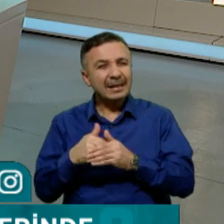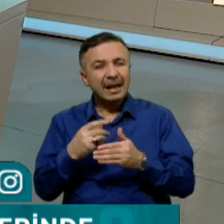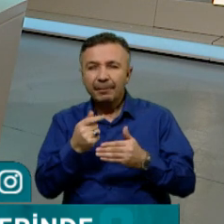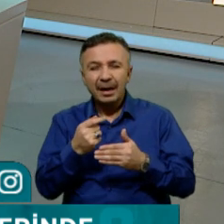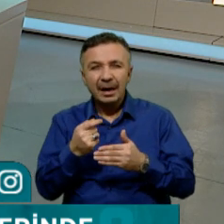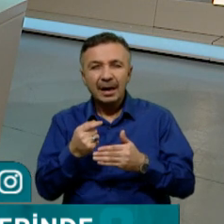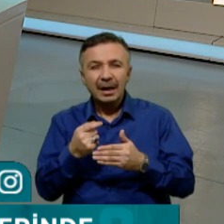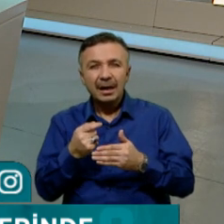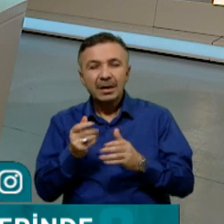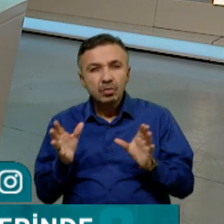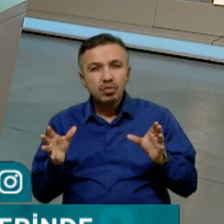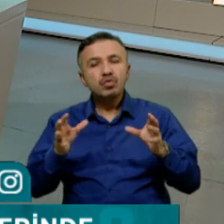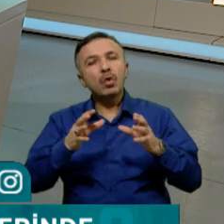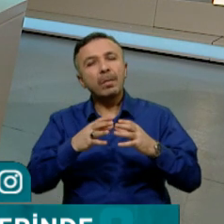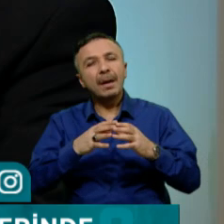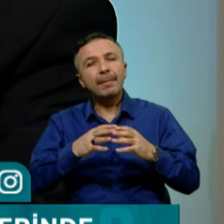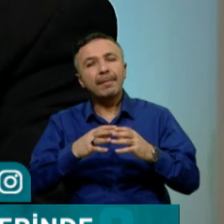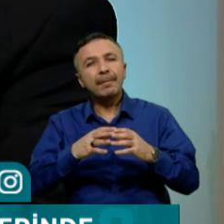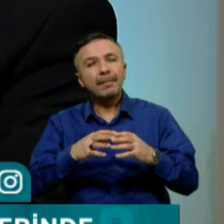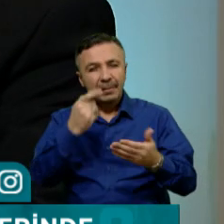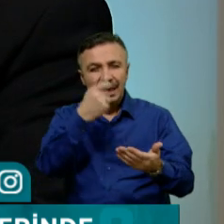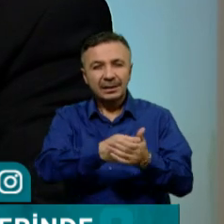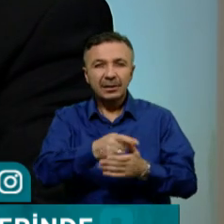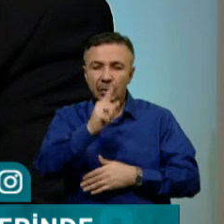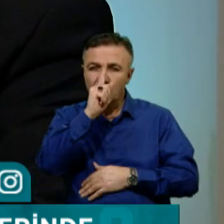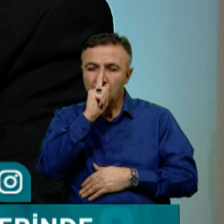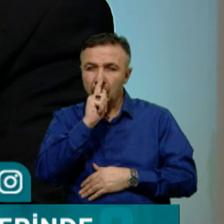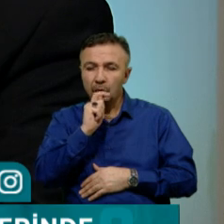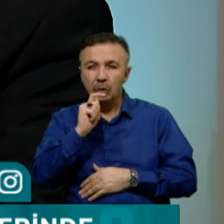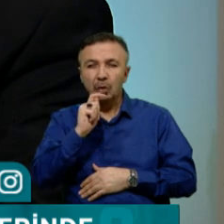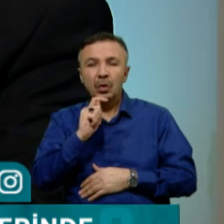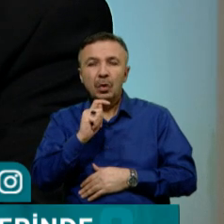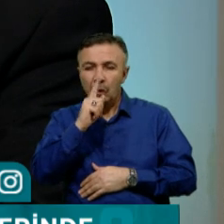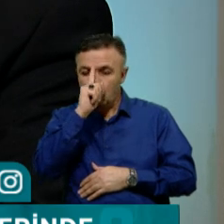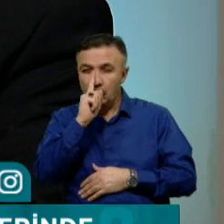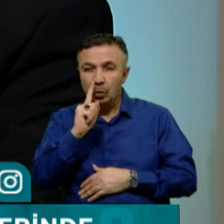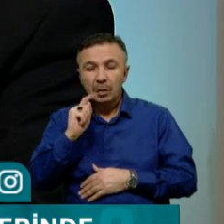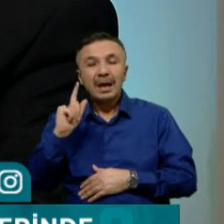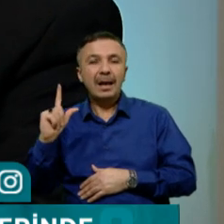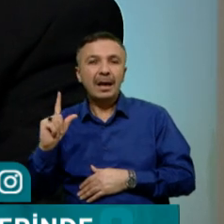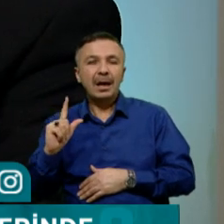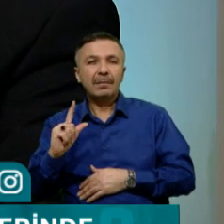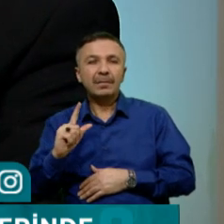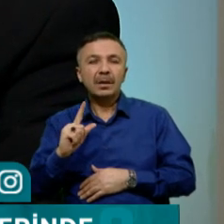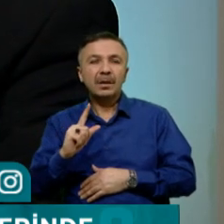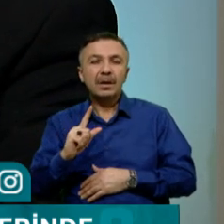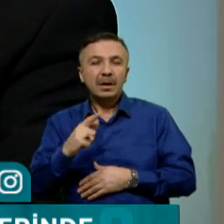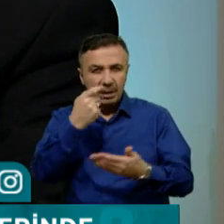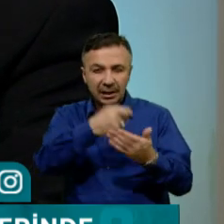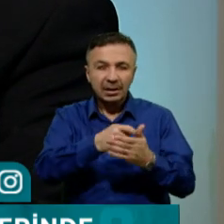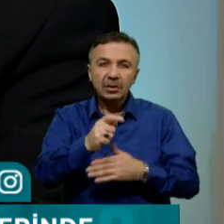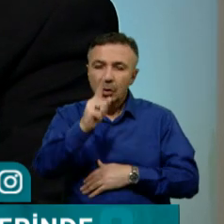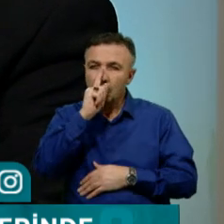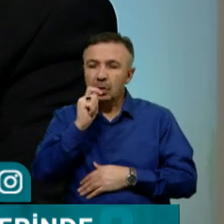toptan Yani toplam 100 lira 100 lira geri alacaksınız Bu bir dikkat edilecek